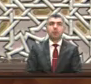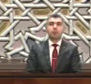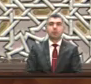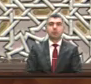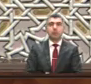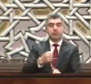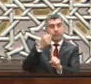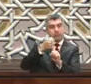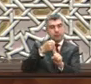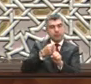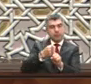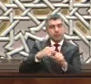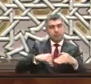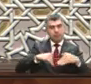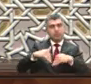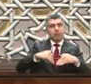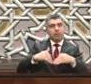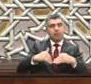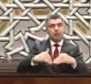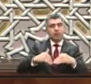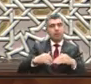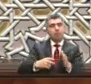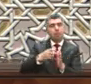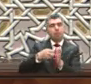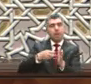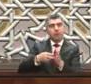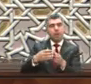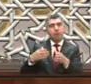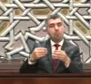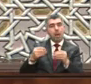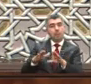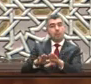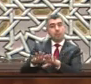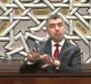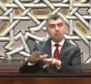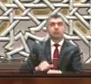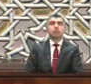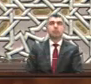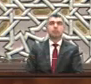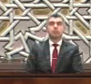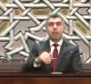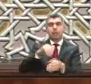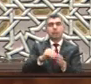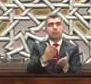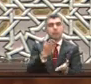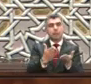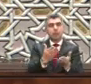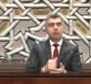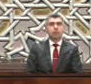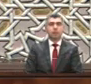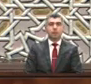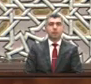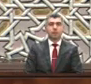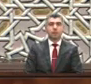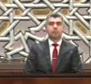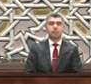إنجاز الخط السككي مراكش أكادير للسيدات والسادة اللي هم حسامين الفريق الاستقلالي للوحداتي والتعادلية. تفضلوا سيد النائب